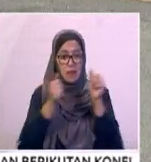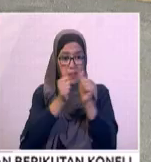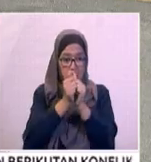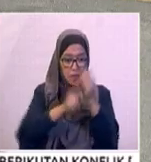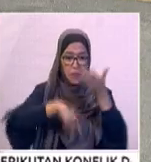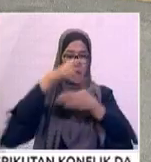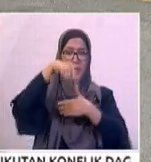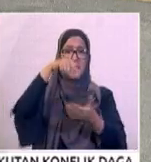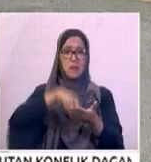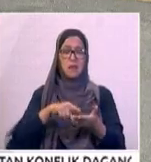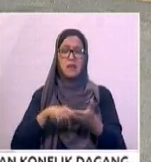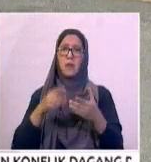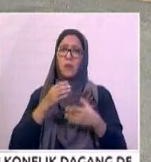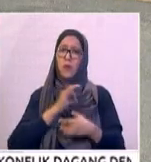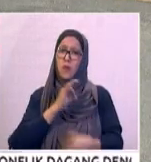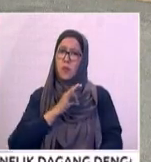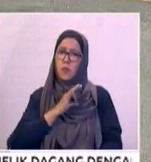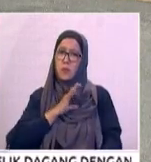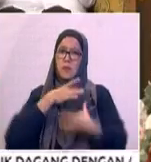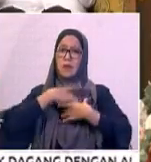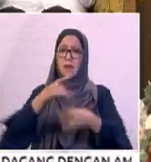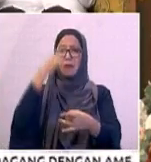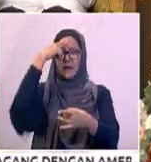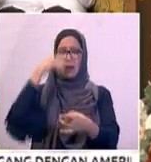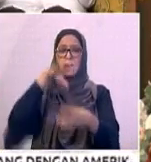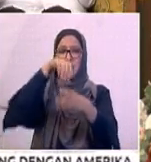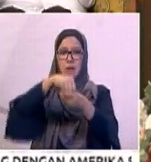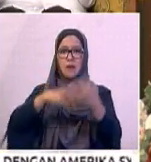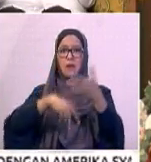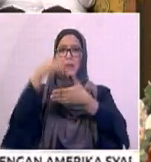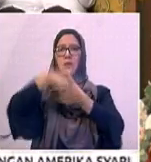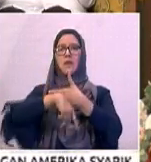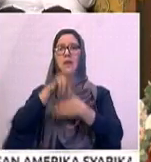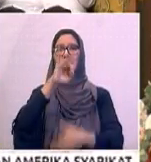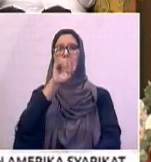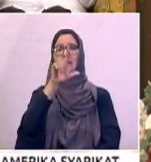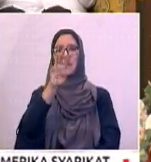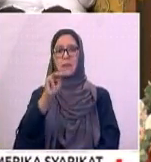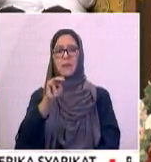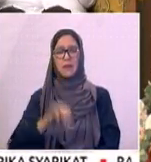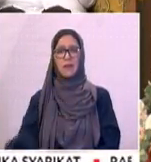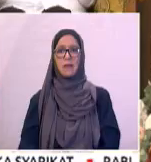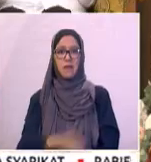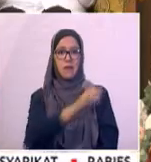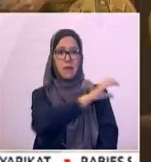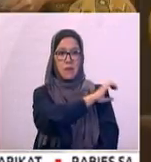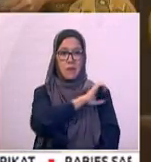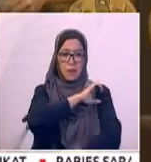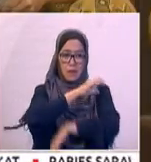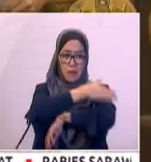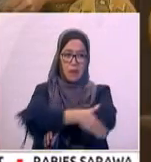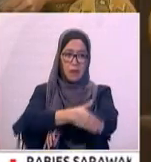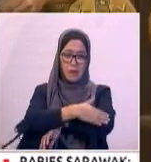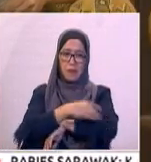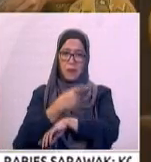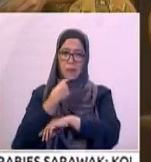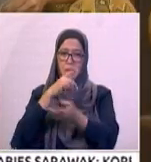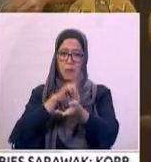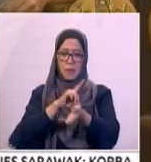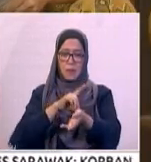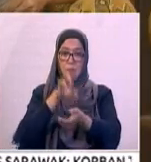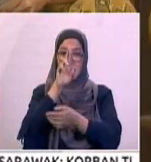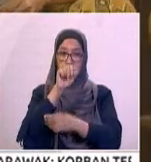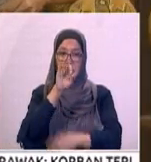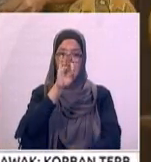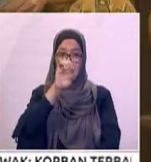berminat untuk melibatkan diri dalam program NILAM ini. Bagi Exco Negeri, Dr. Muhammad Rafi'i Abi Malik, ia program